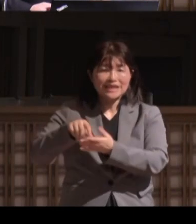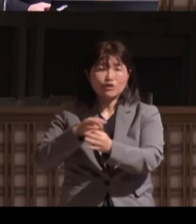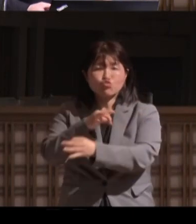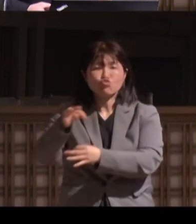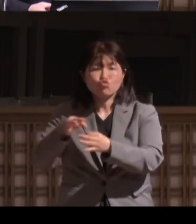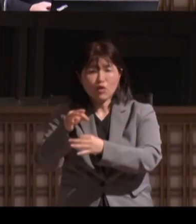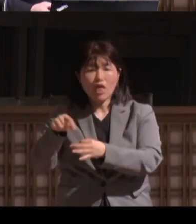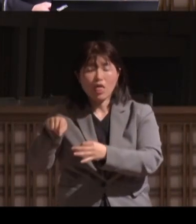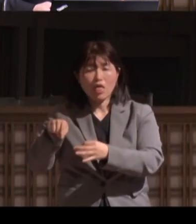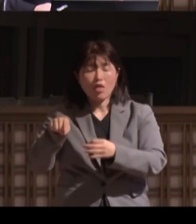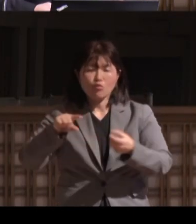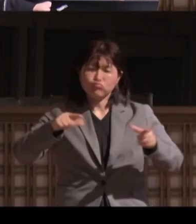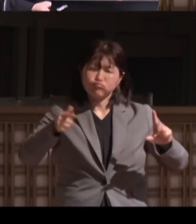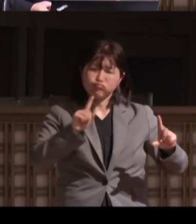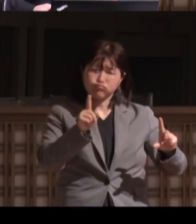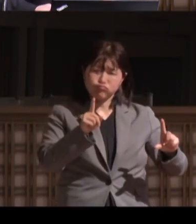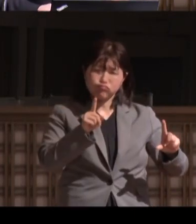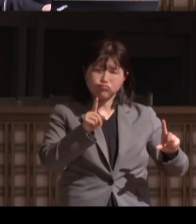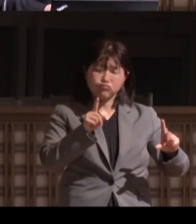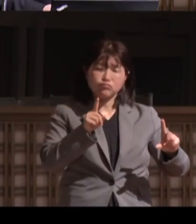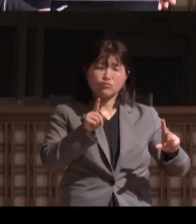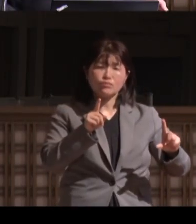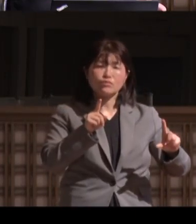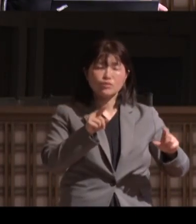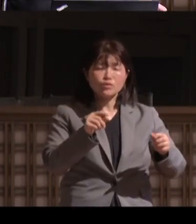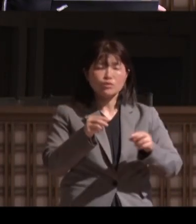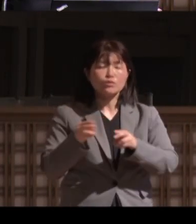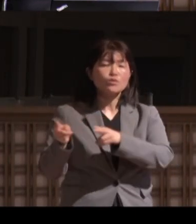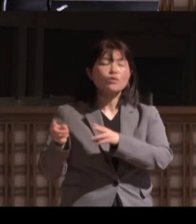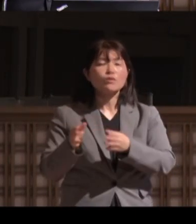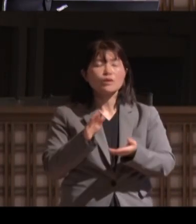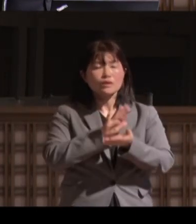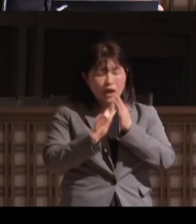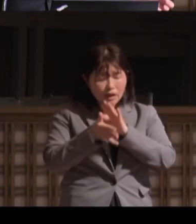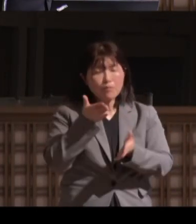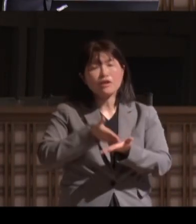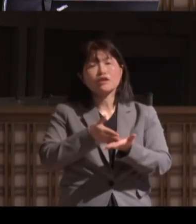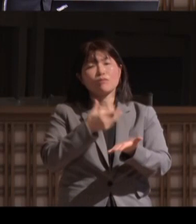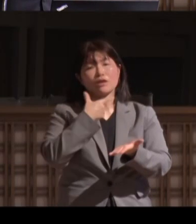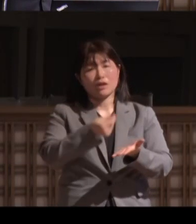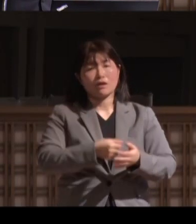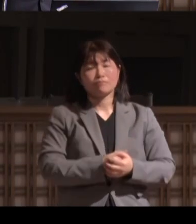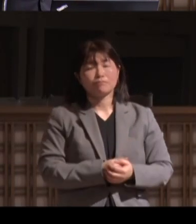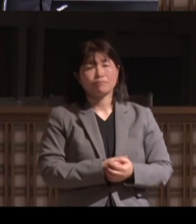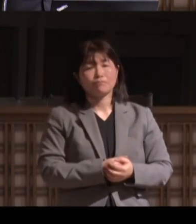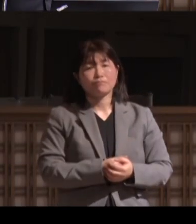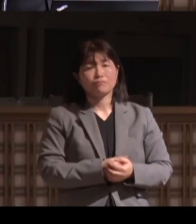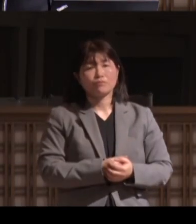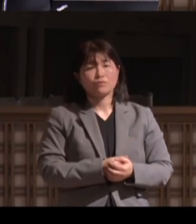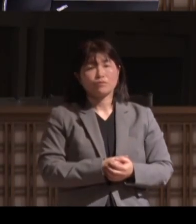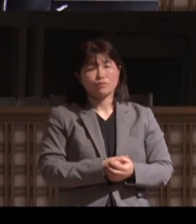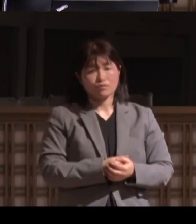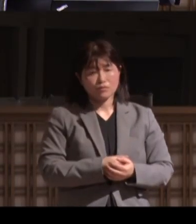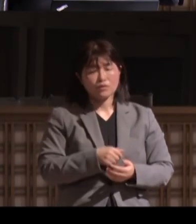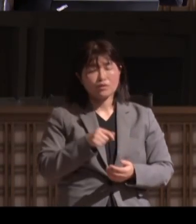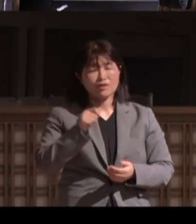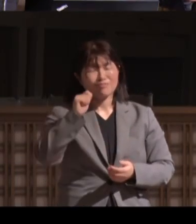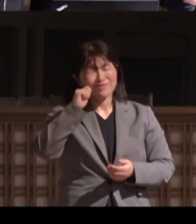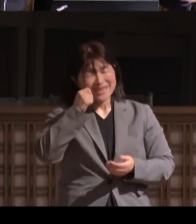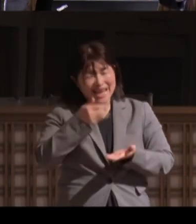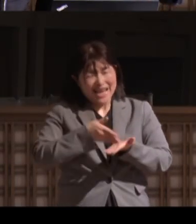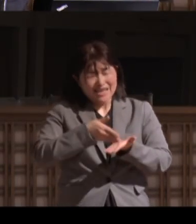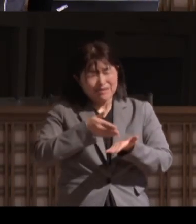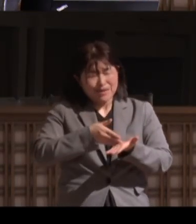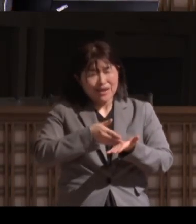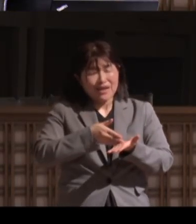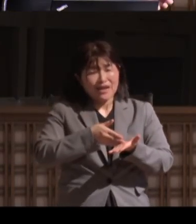と一体ま何が違うのかということを整理させていただきたいと思いますあまりこういう難しいことをお話ししてもです